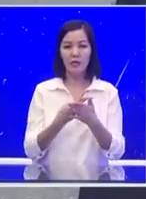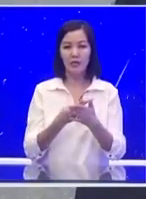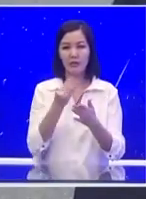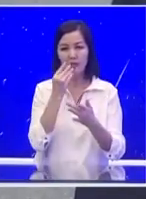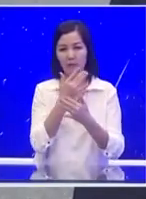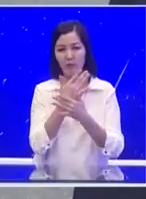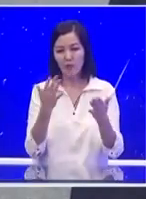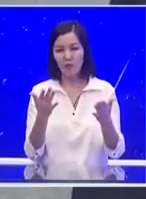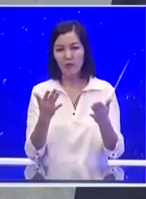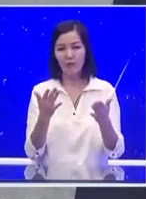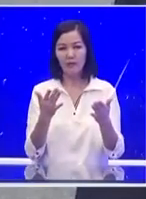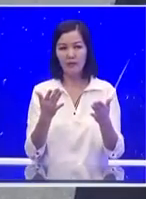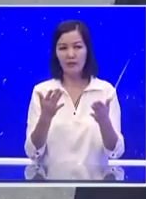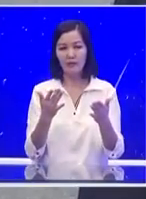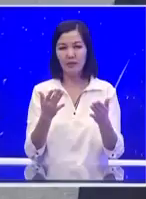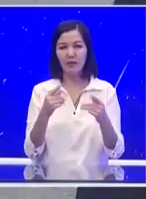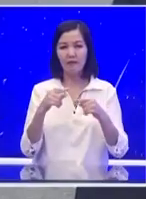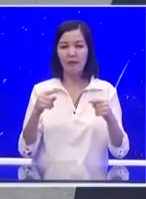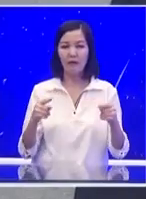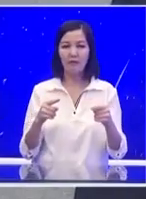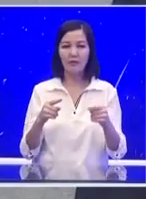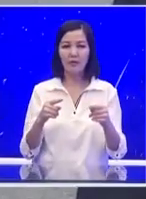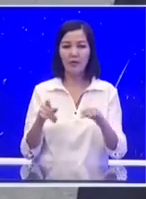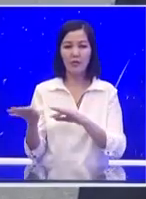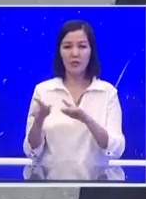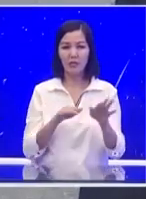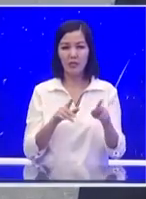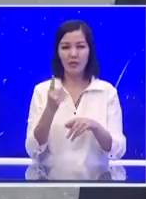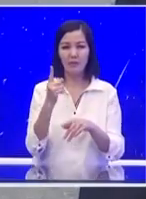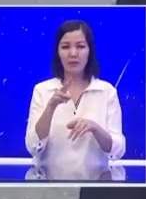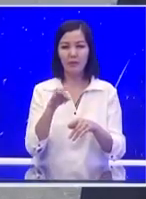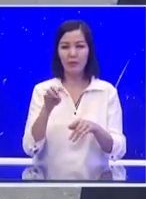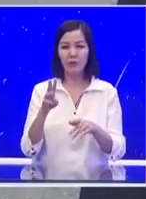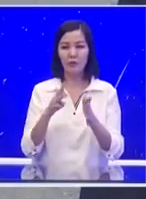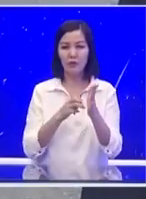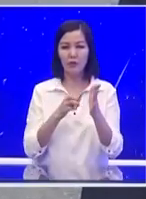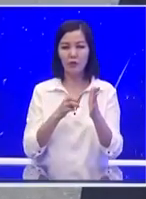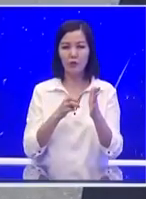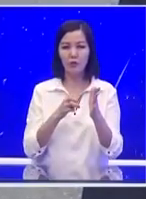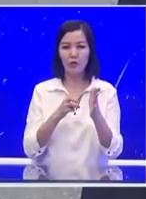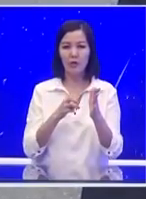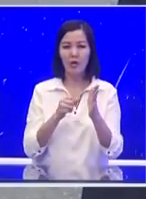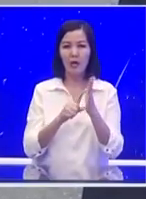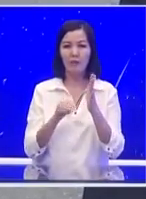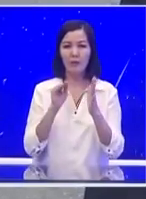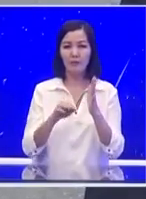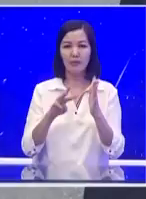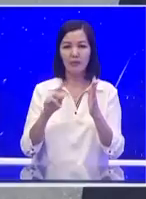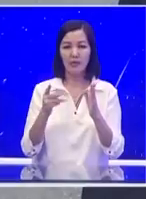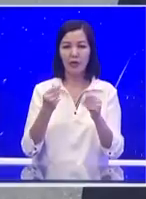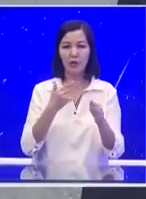тамағы, тағы басқа жұмыстарға жалпы 1 миллион 860 мың теңге